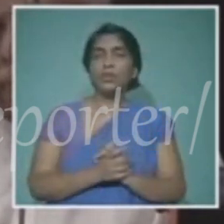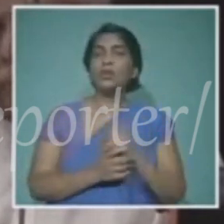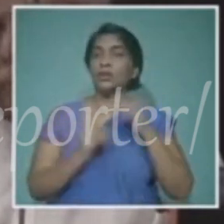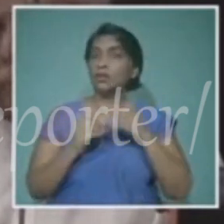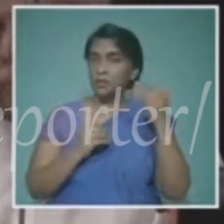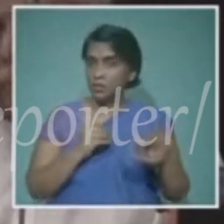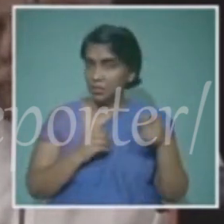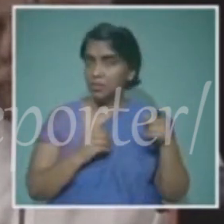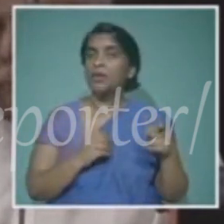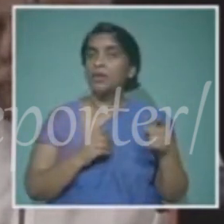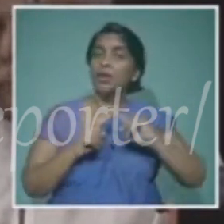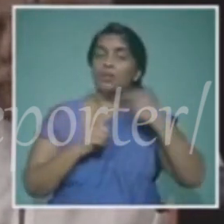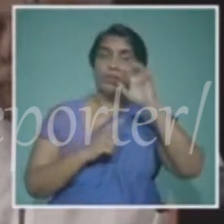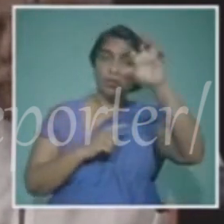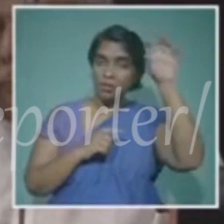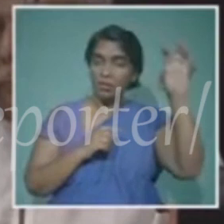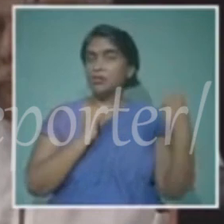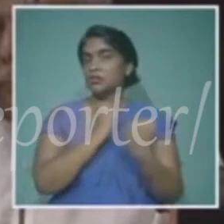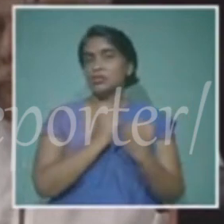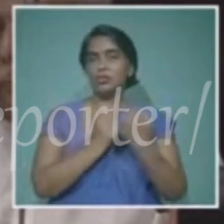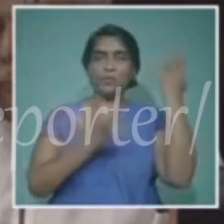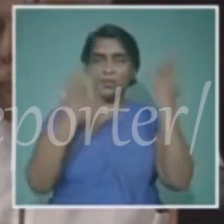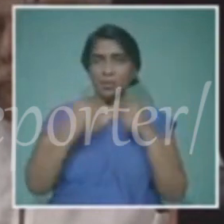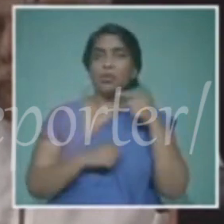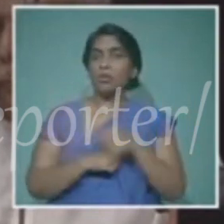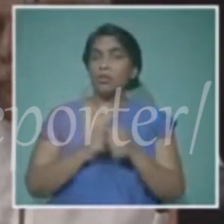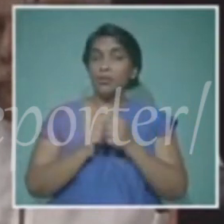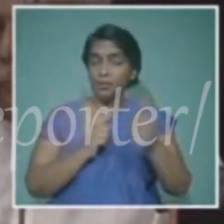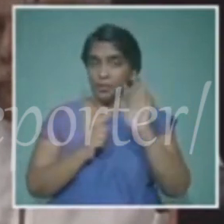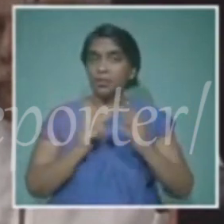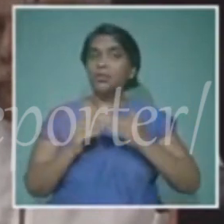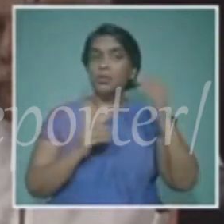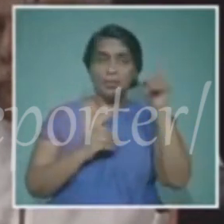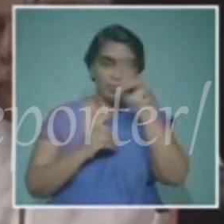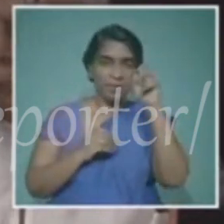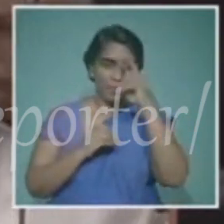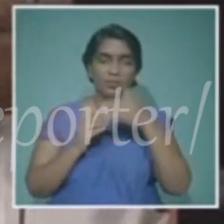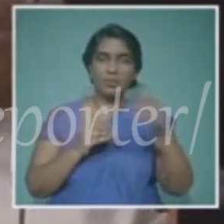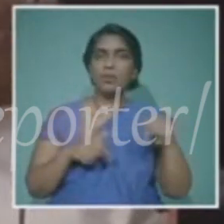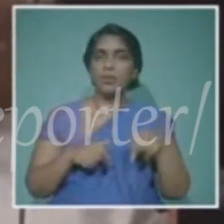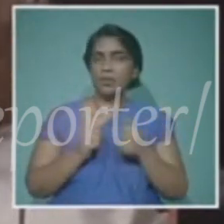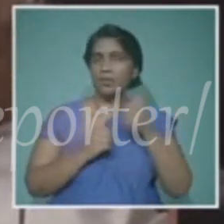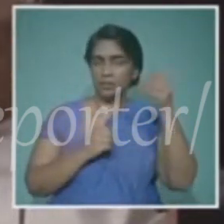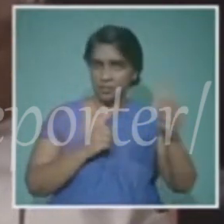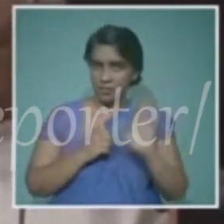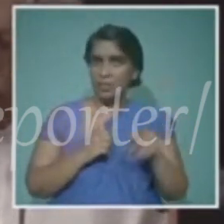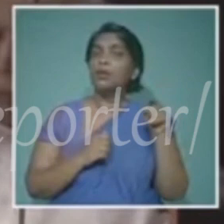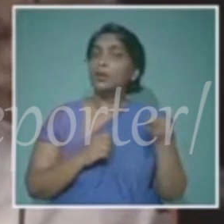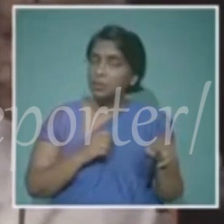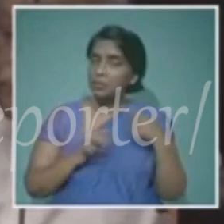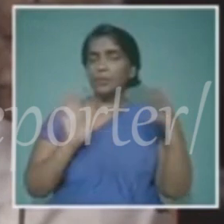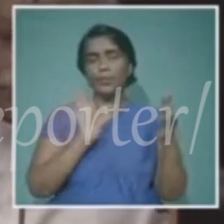ඊළඟට අනික් රටවල් වලින් ආධාර ලබා ගන්න. මේවා කරන්න තමයි ඊළඟ මාස කීපෙදී අපි මේ පියවර ගන්නෙ. ඒ